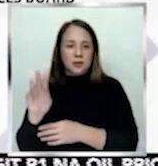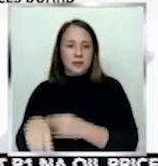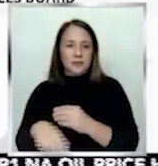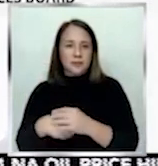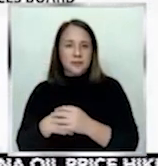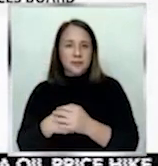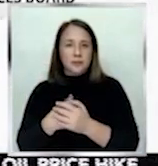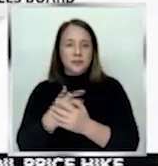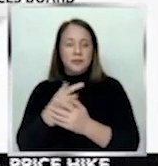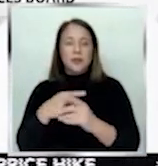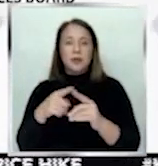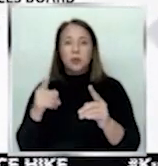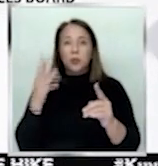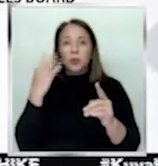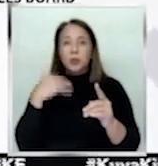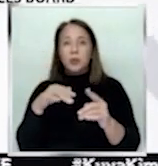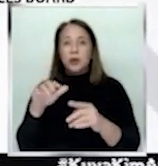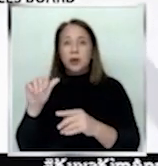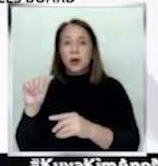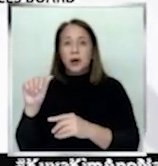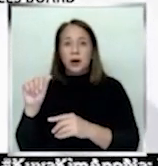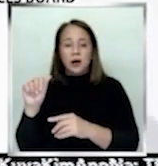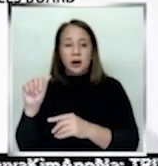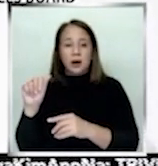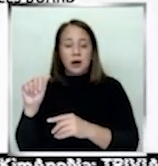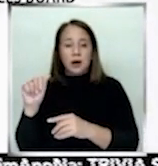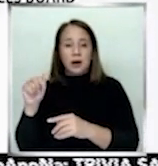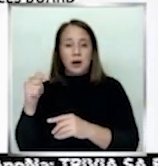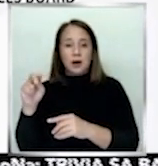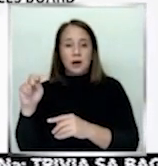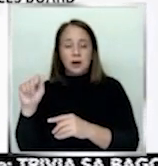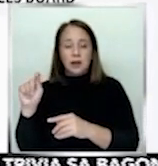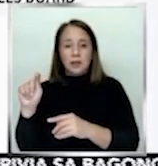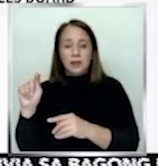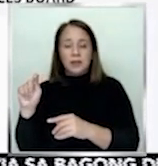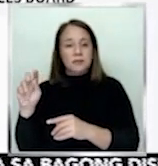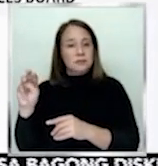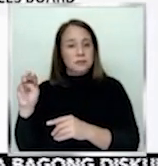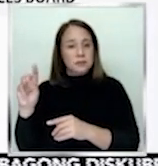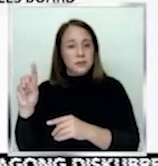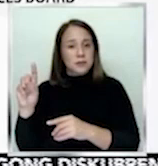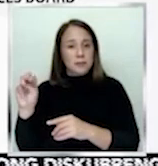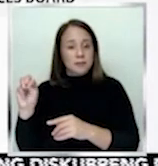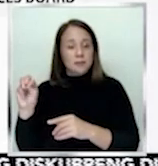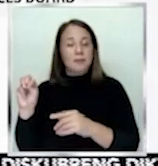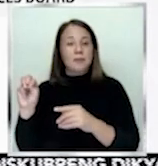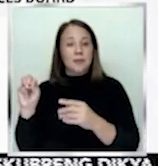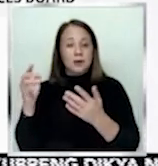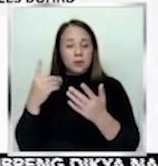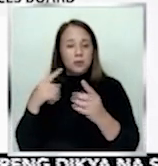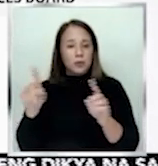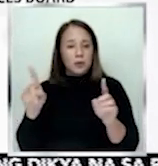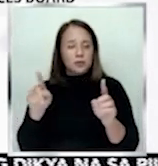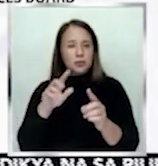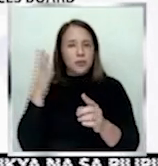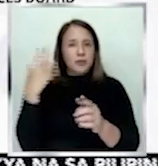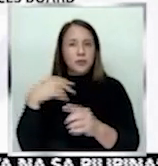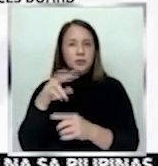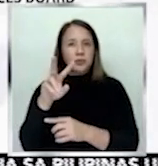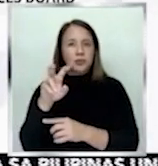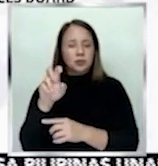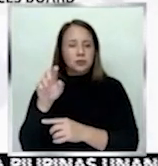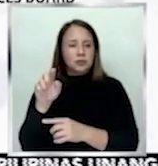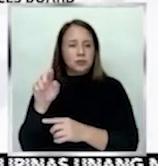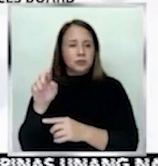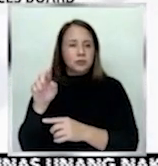elevation kasi ng Angat Dam, nagsimula tayo sa medyo mababa, no? At 202.8 no, noong January